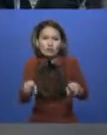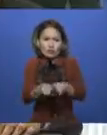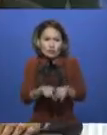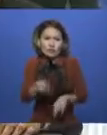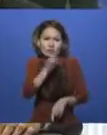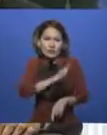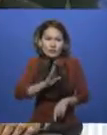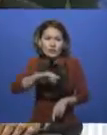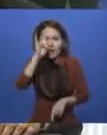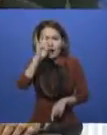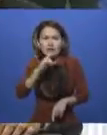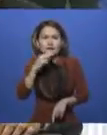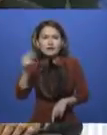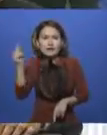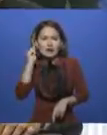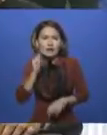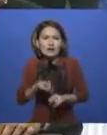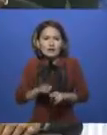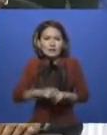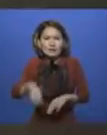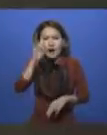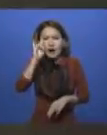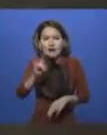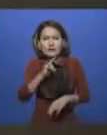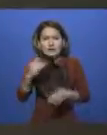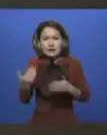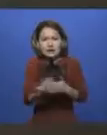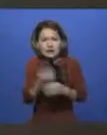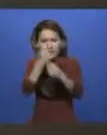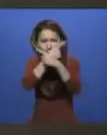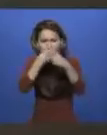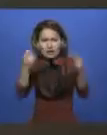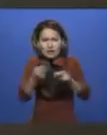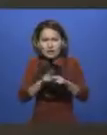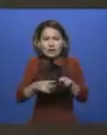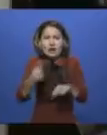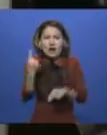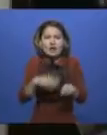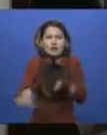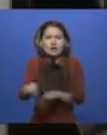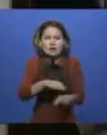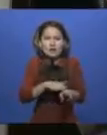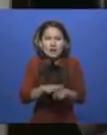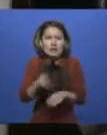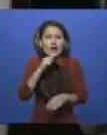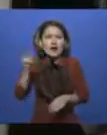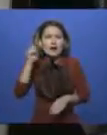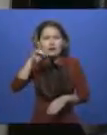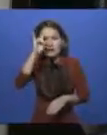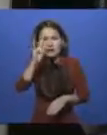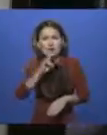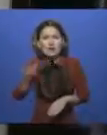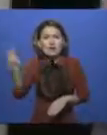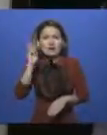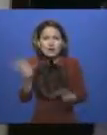Бұл Қазақстан мен Қытай арасындағы кирилл қарпімен қазақша хабар тарата бастаған алғашқы жоба болып отыр. Оның ашылуына Қытайдағы Қазақстан